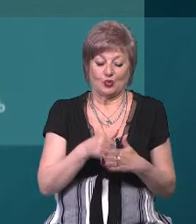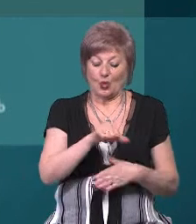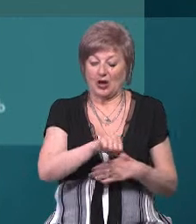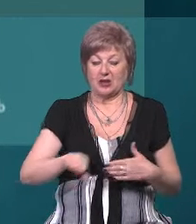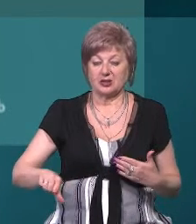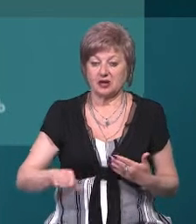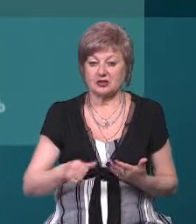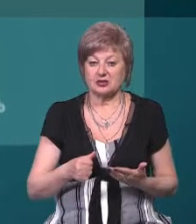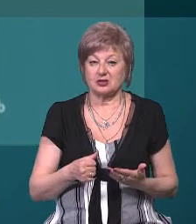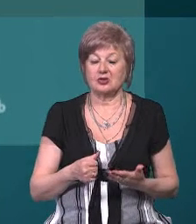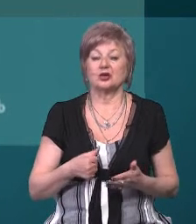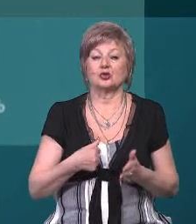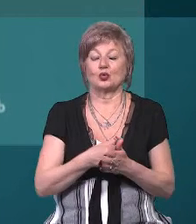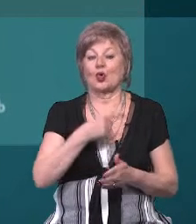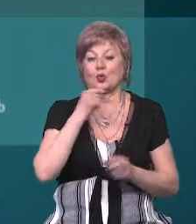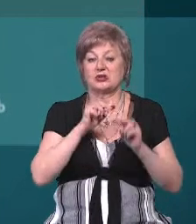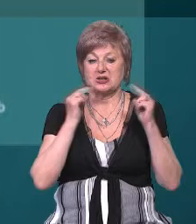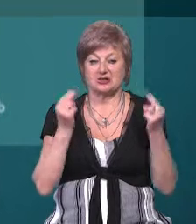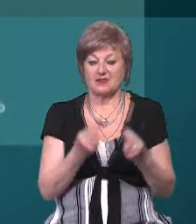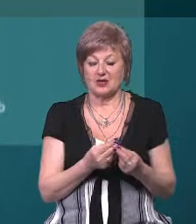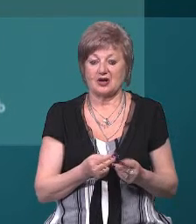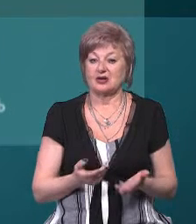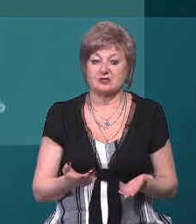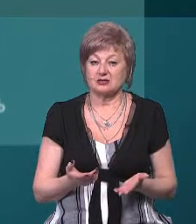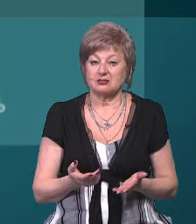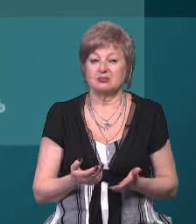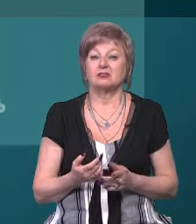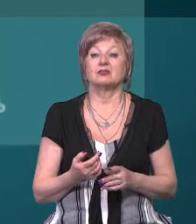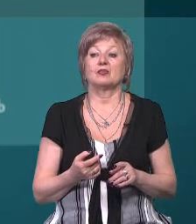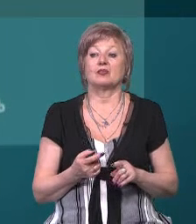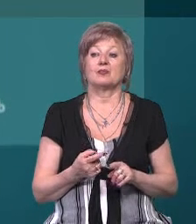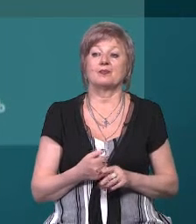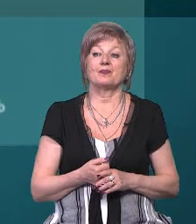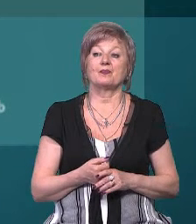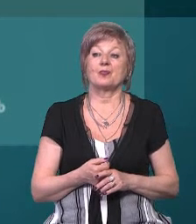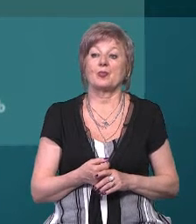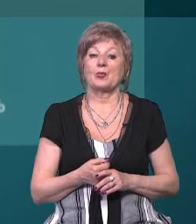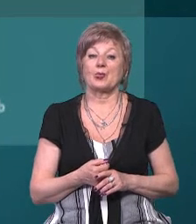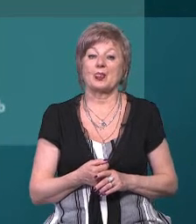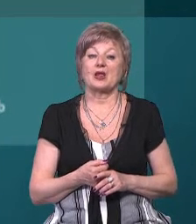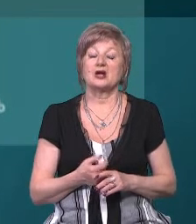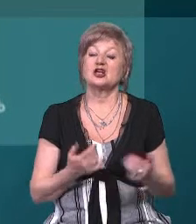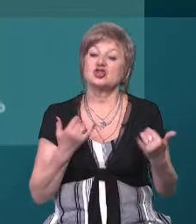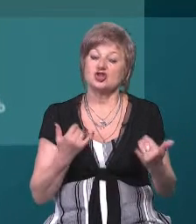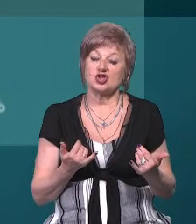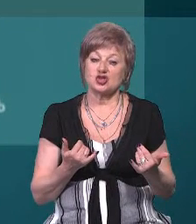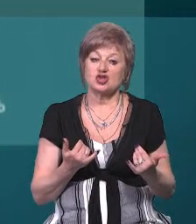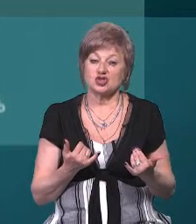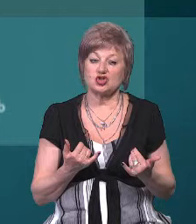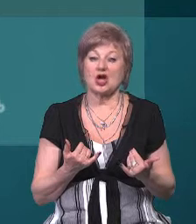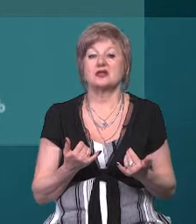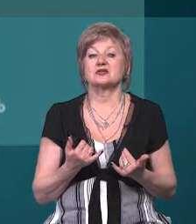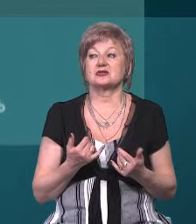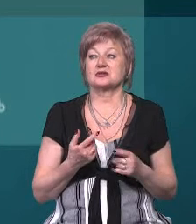громадяни Російської Федерації можуть дивитися і слухати українські медіа в ефірі. Наразі в Донецькій,